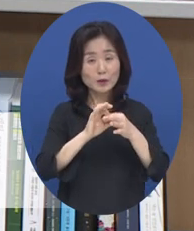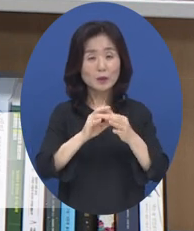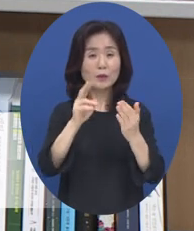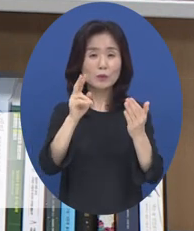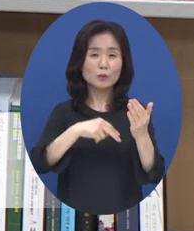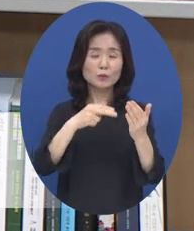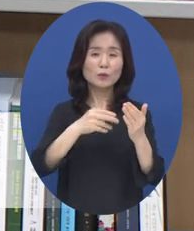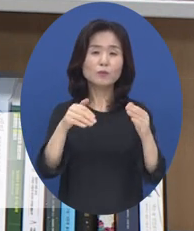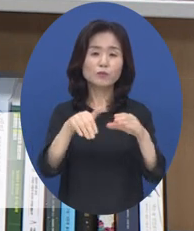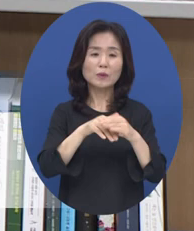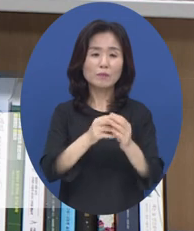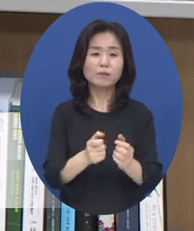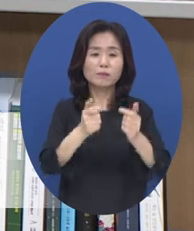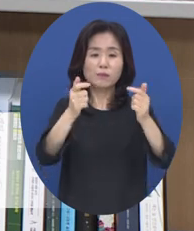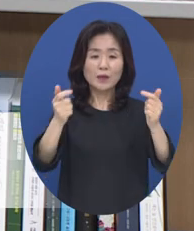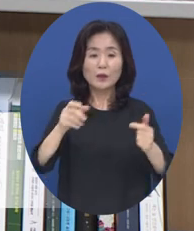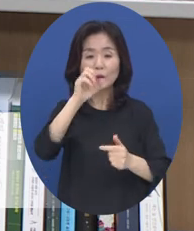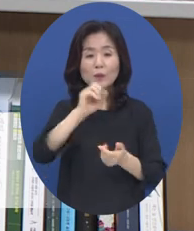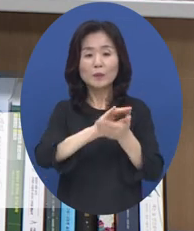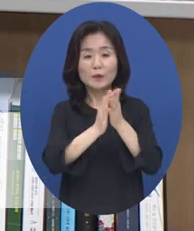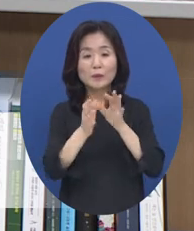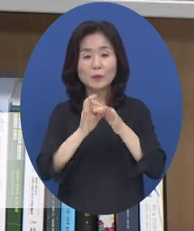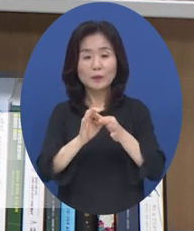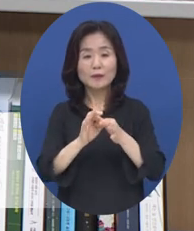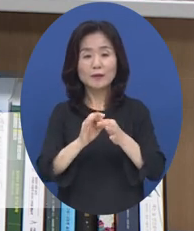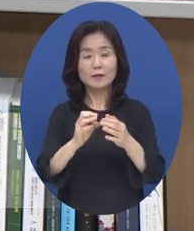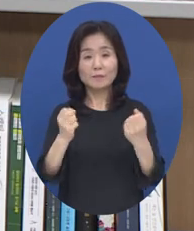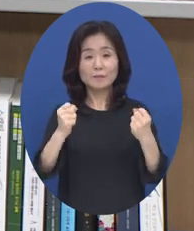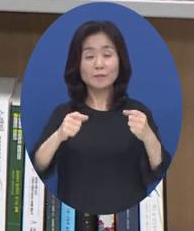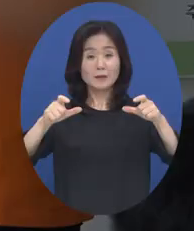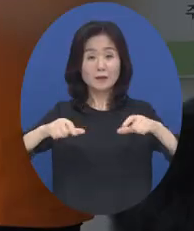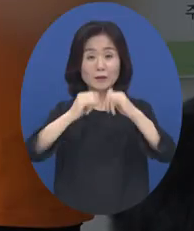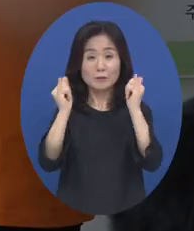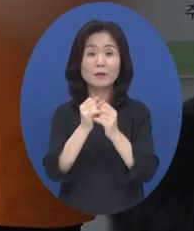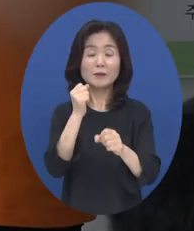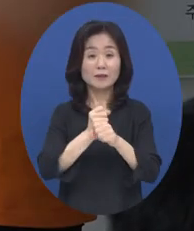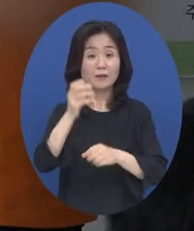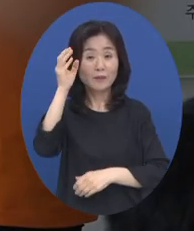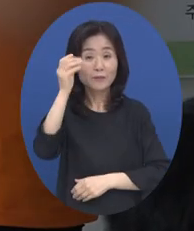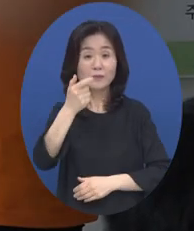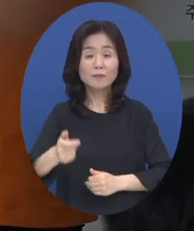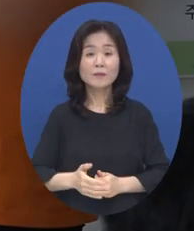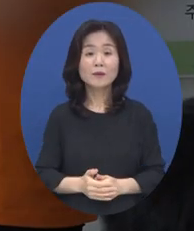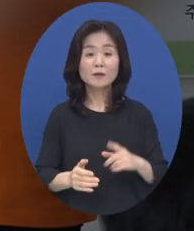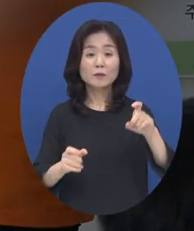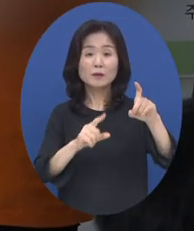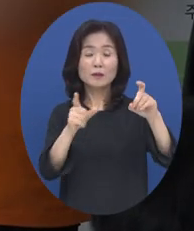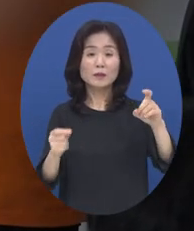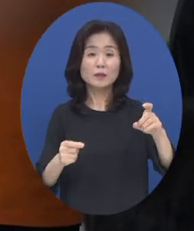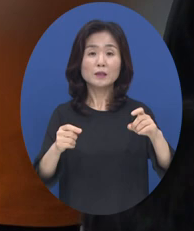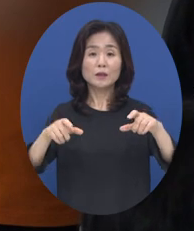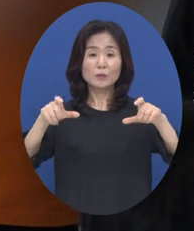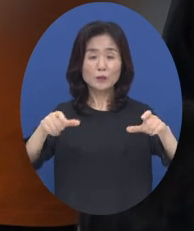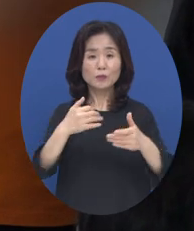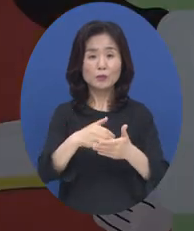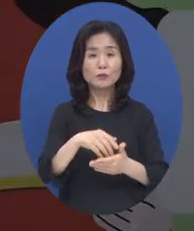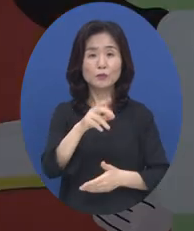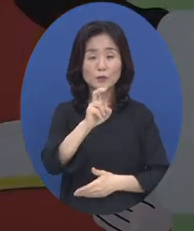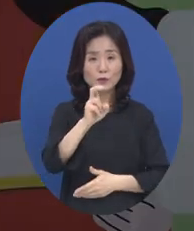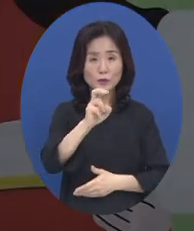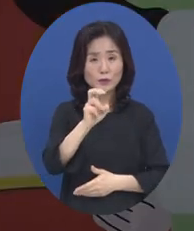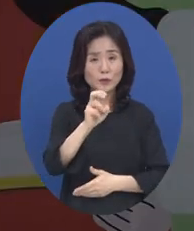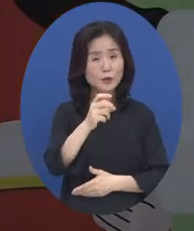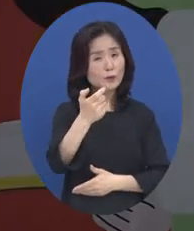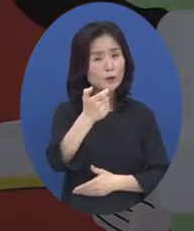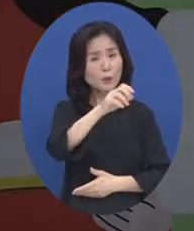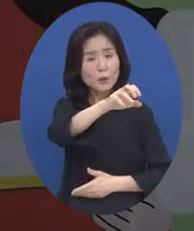통해 건강한 지역사회 만들기에 기여하기를 기대하고 있습니다. 11월까지 도내 50개 기관에서 노인,